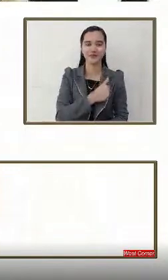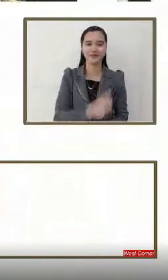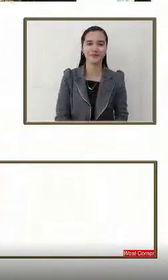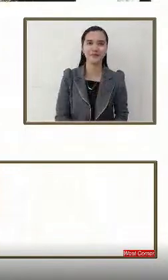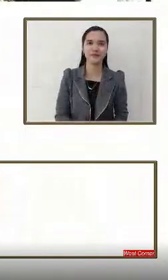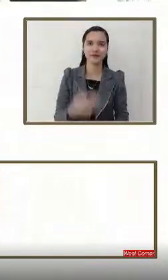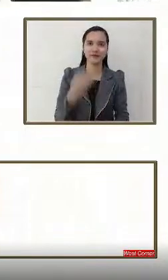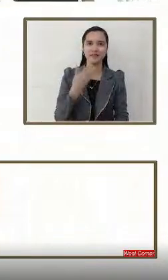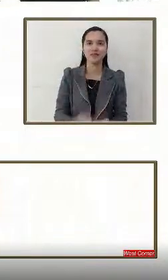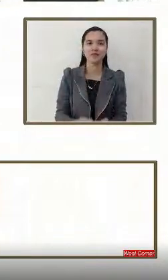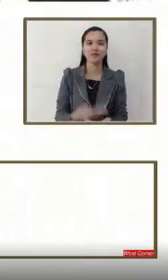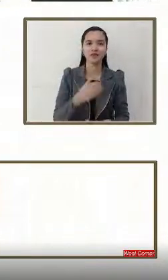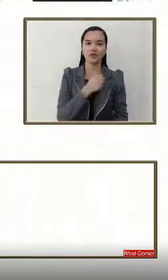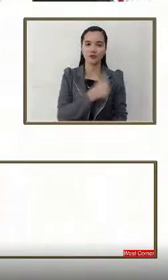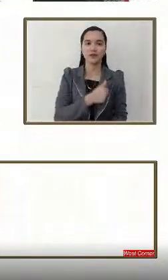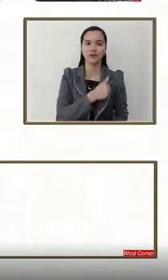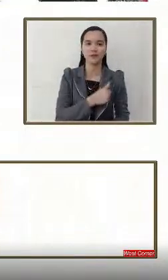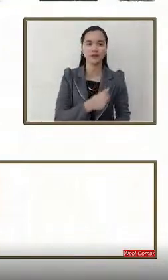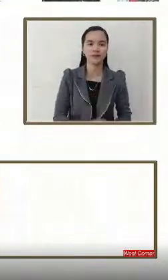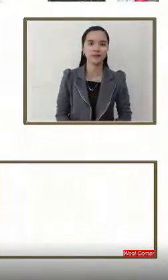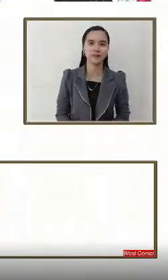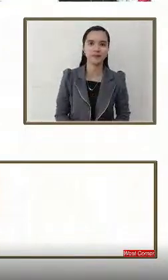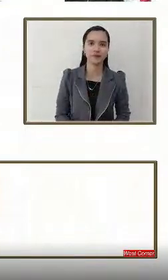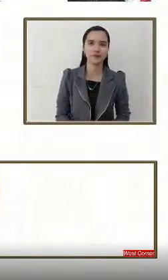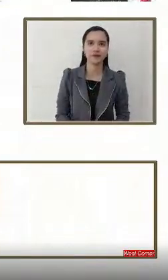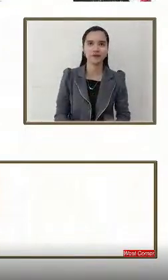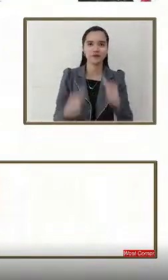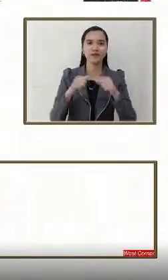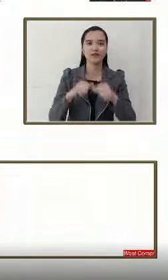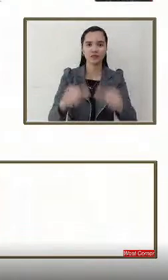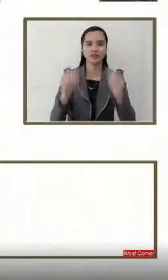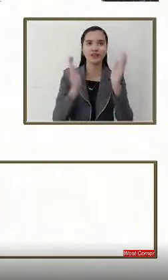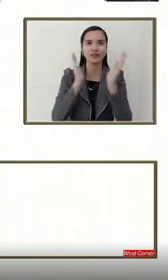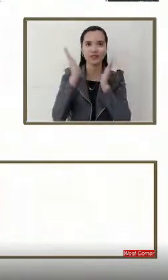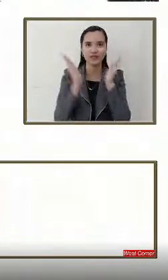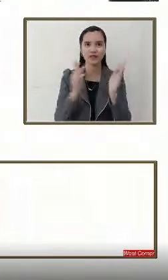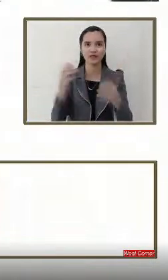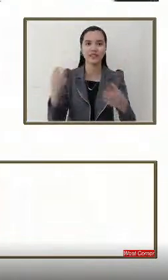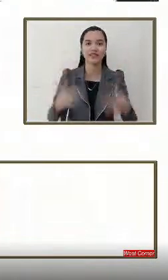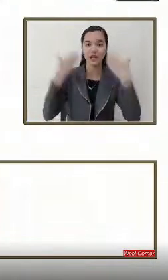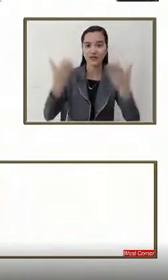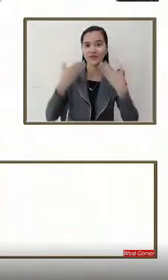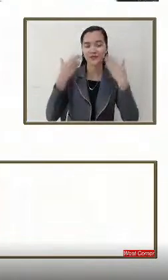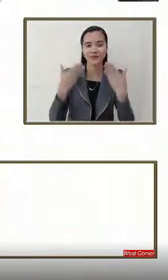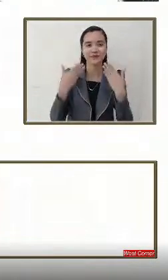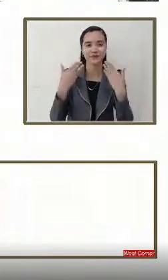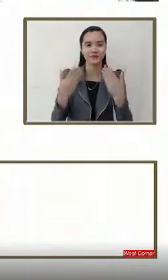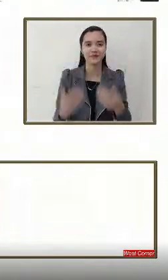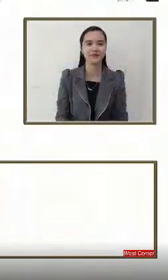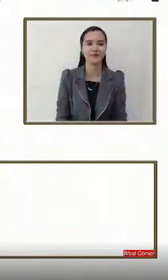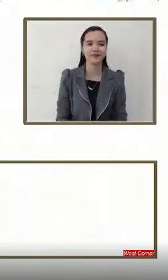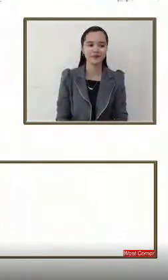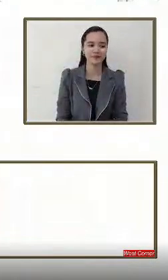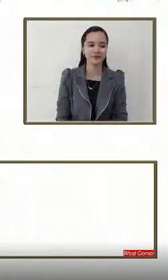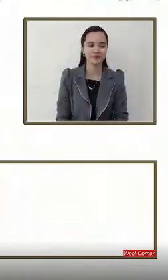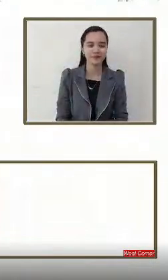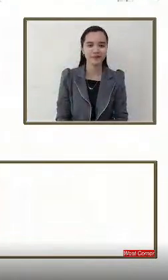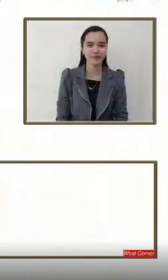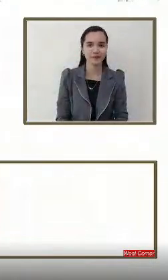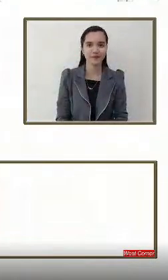magtutuloy tayo ng ating pananambahan na tayo ay masaya. Amen! Alright, sige, kung nakamayan nyo na po